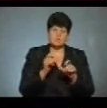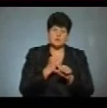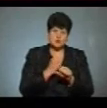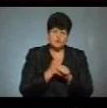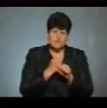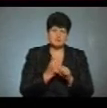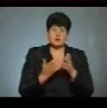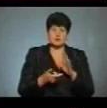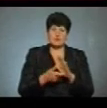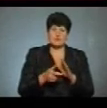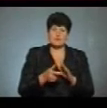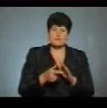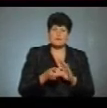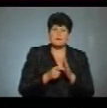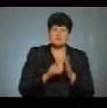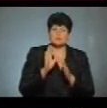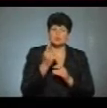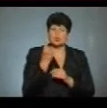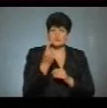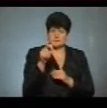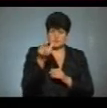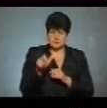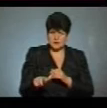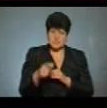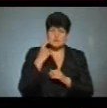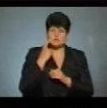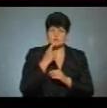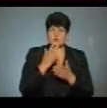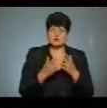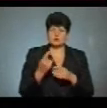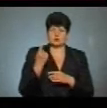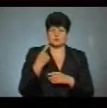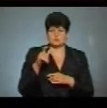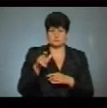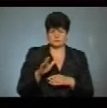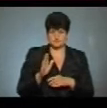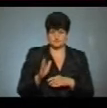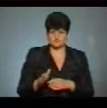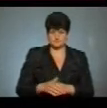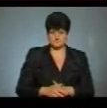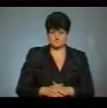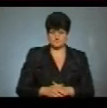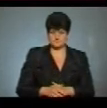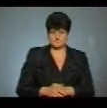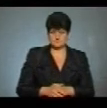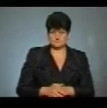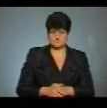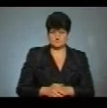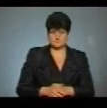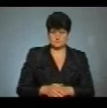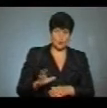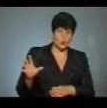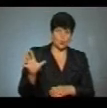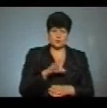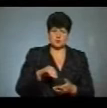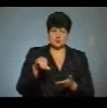приміщенні перебуватиме не більше одного відвідувача, а стоматологія – не більше одного пацієнта. Детальніше у сюжеті. Усі